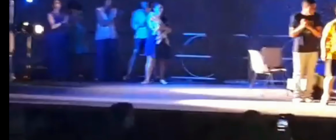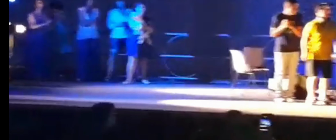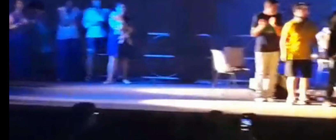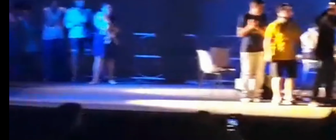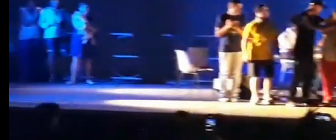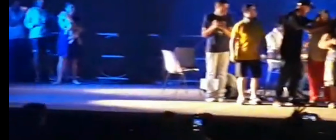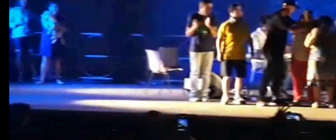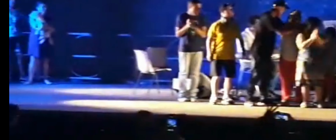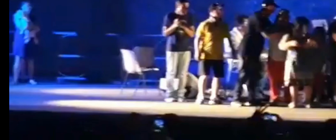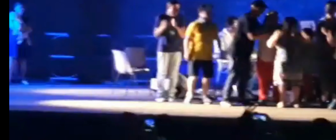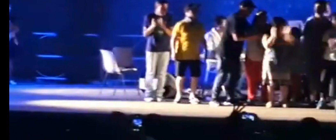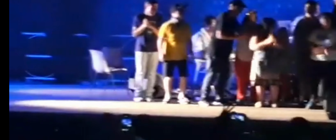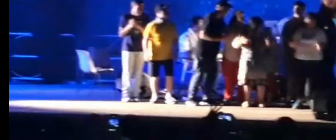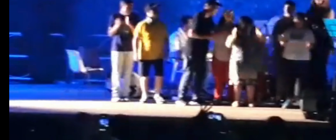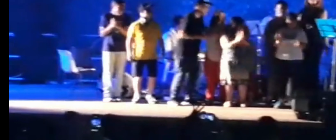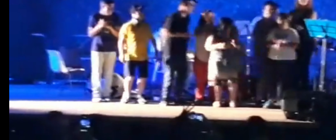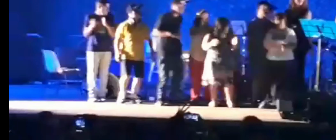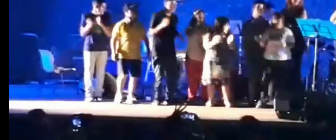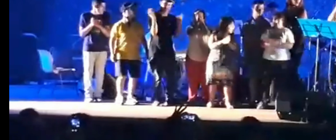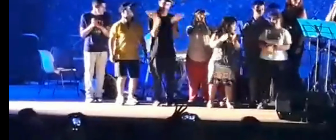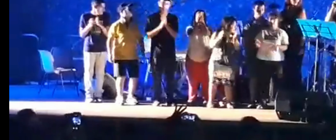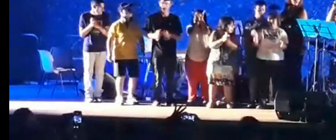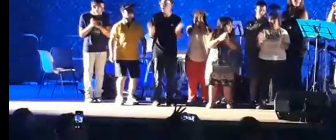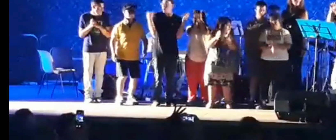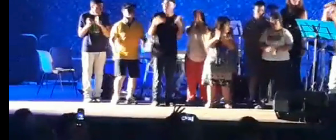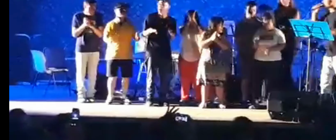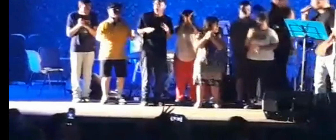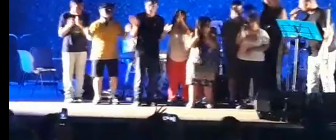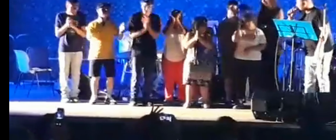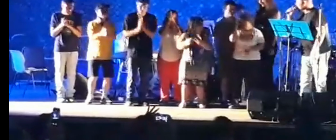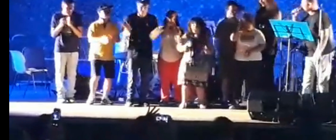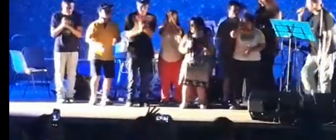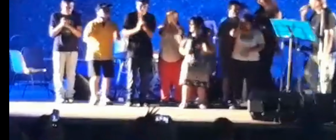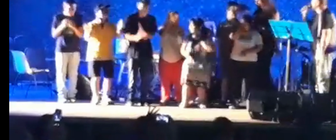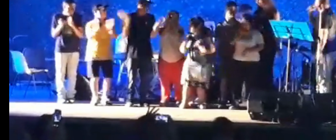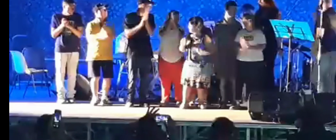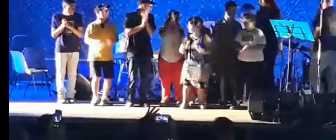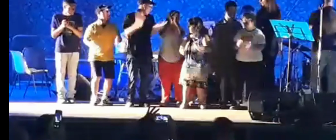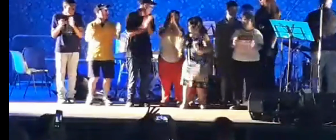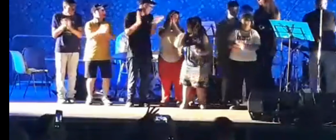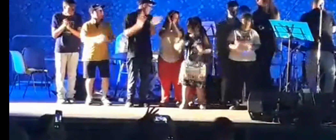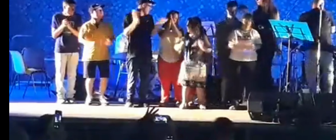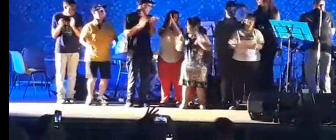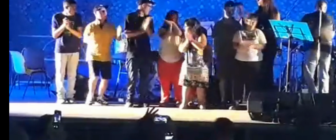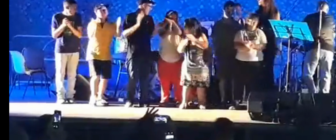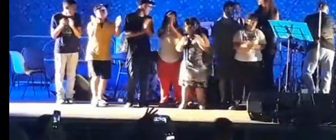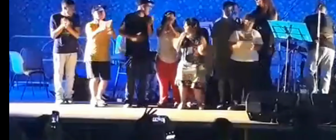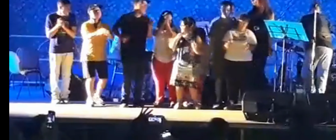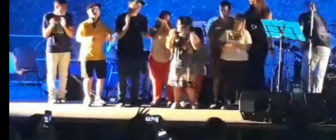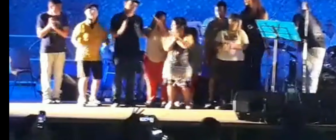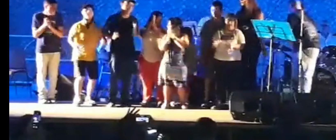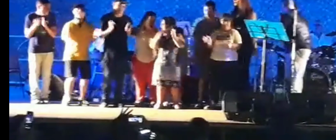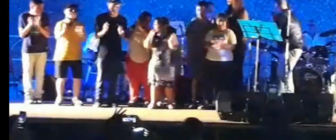La vita della montagna ci poteva arrivare al coscio, non è sempre più. Però se sta con